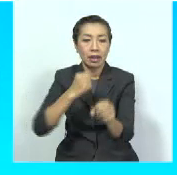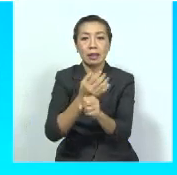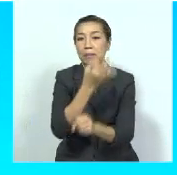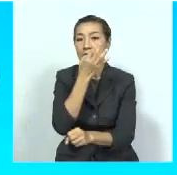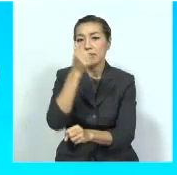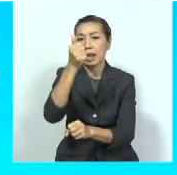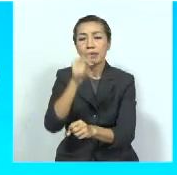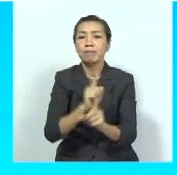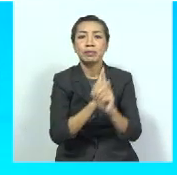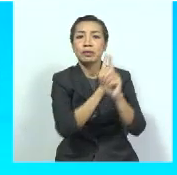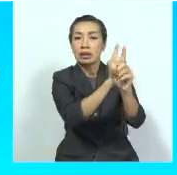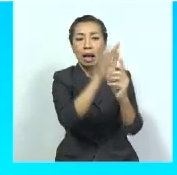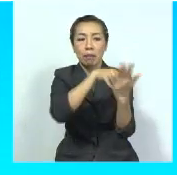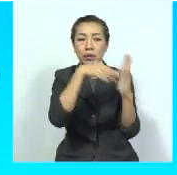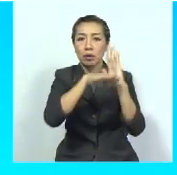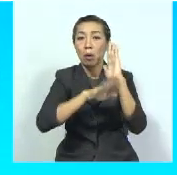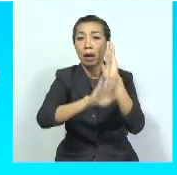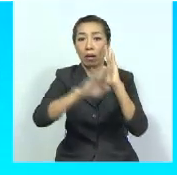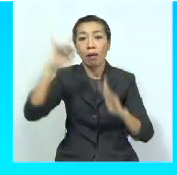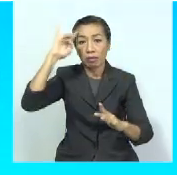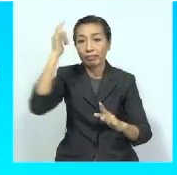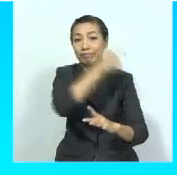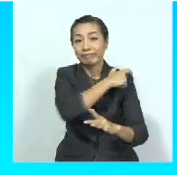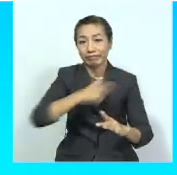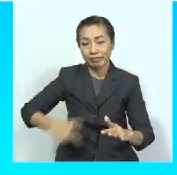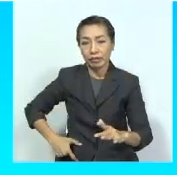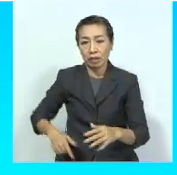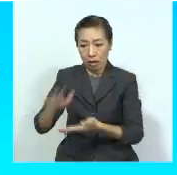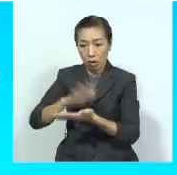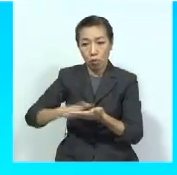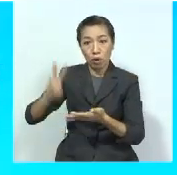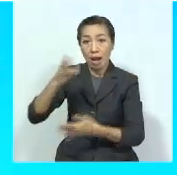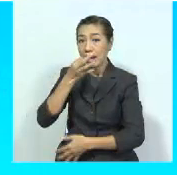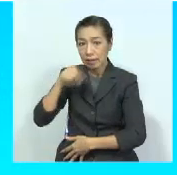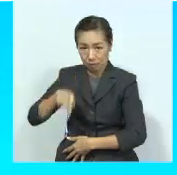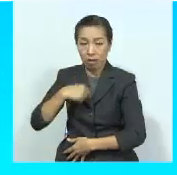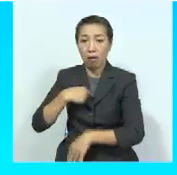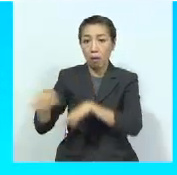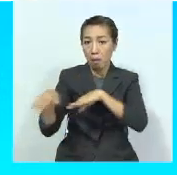ายนะครับแล้วก็ทางอาชีวะก็ได้มีความพร้อมที่จะ